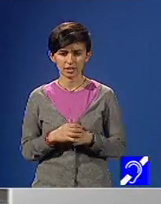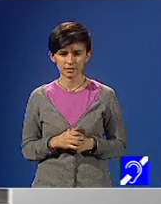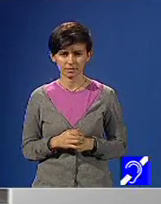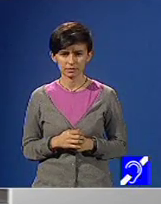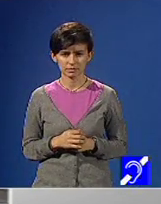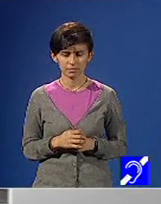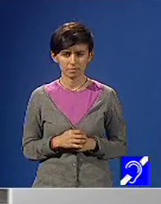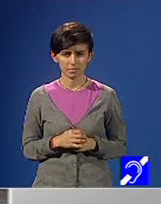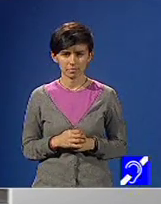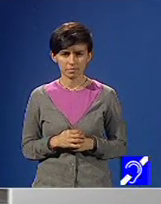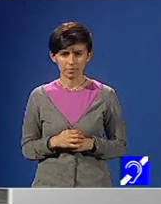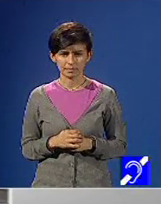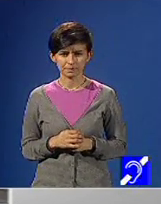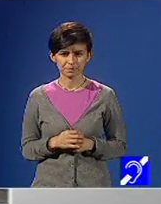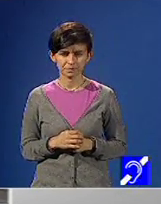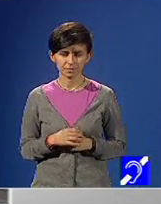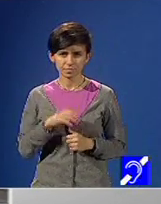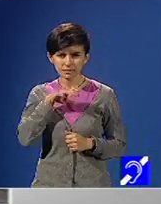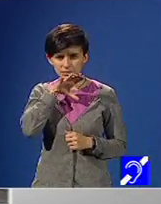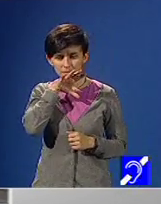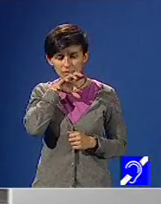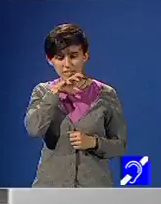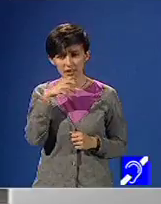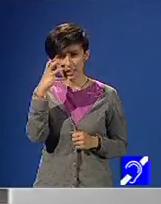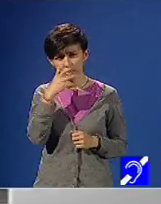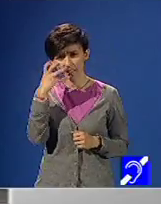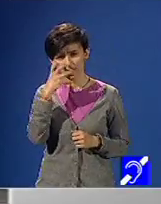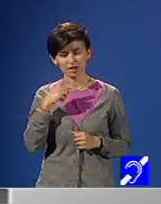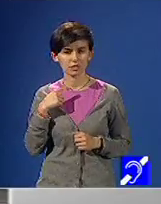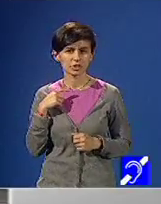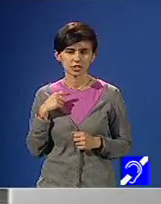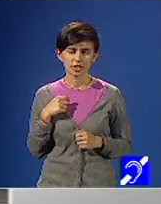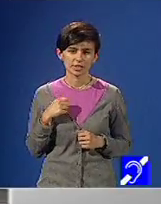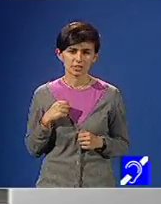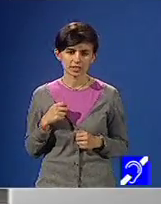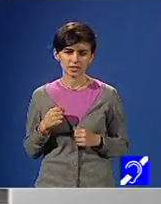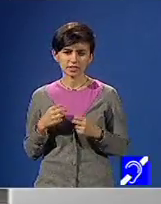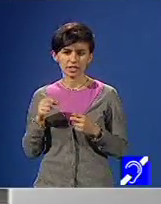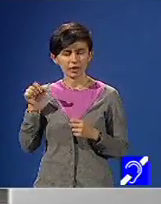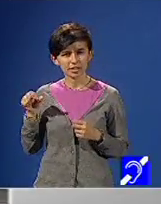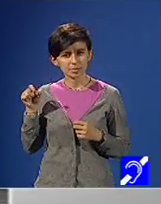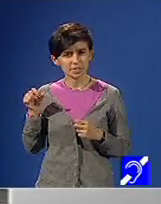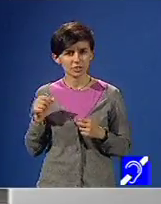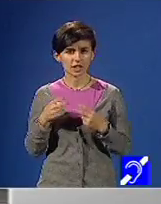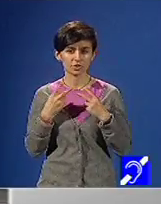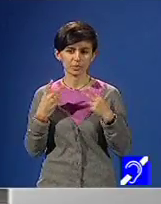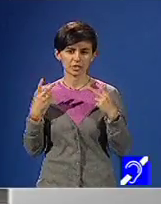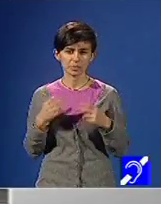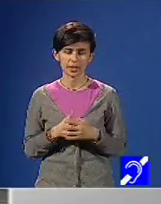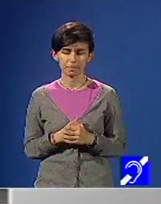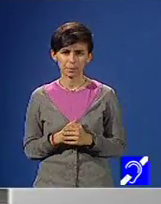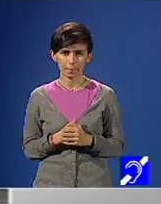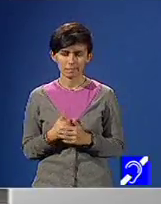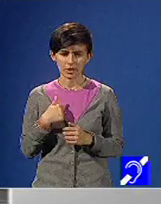doamnelor, domnilor. Bes este labradorul negru și este personajul central al acestor intervenții. Ce aș